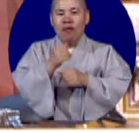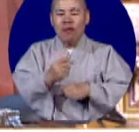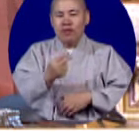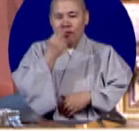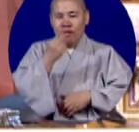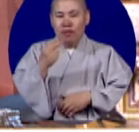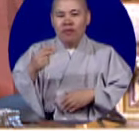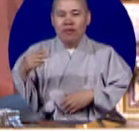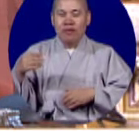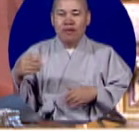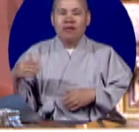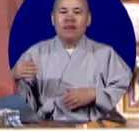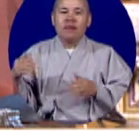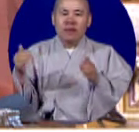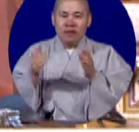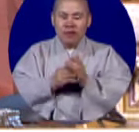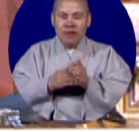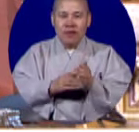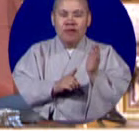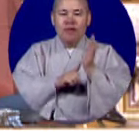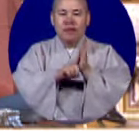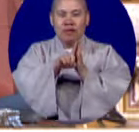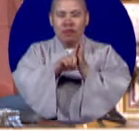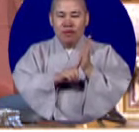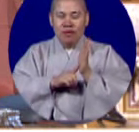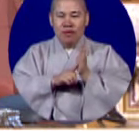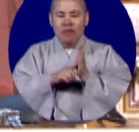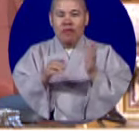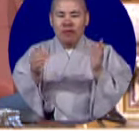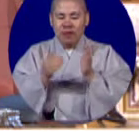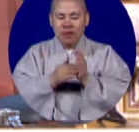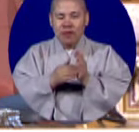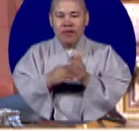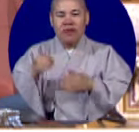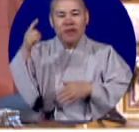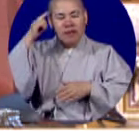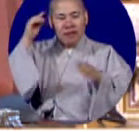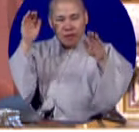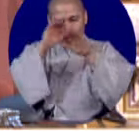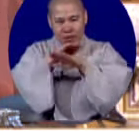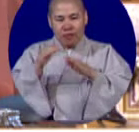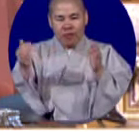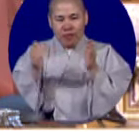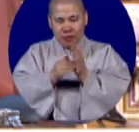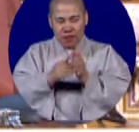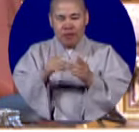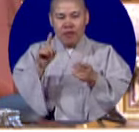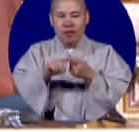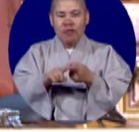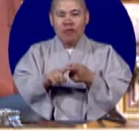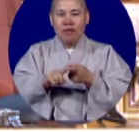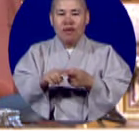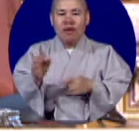할지, 언제 체온이 식을지, 언제 의식이 깜깜해질지 모르는 거예요.